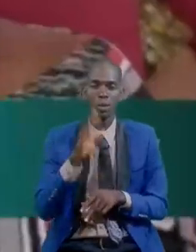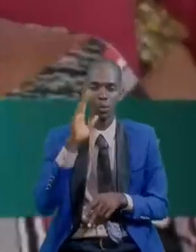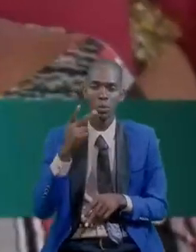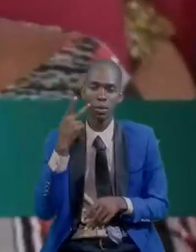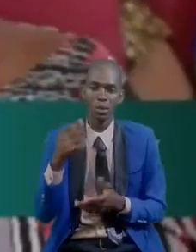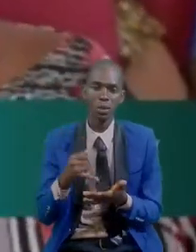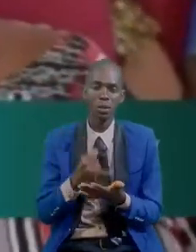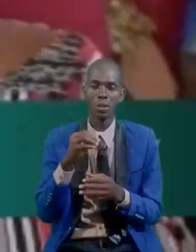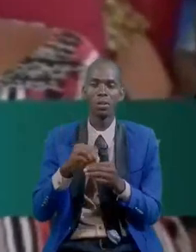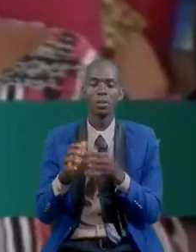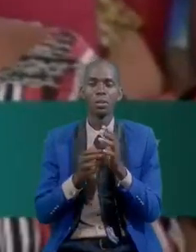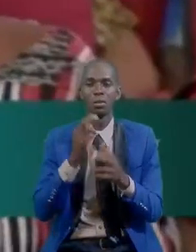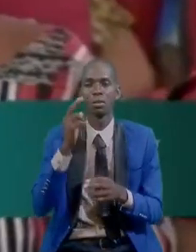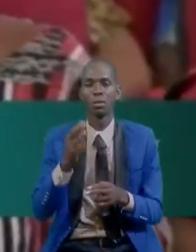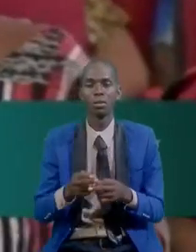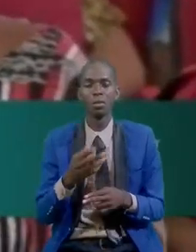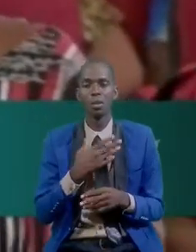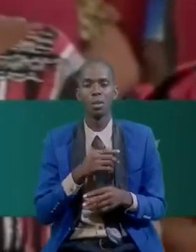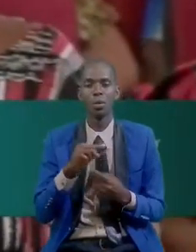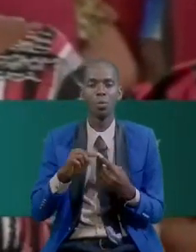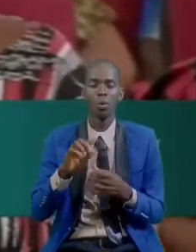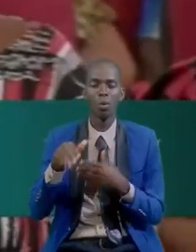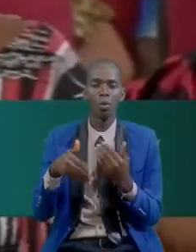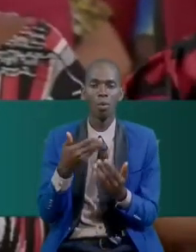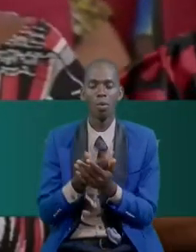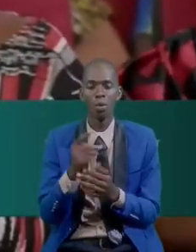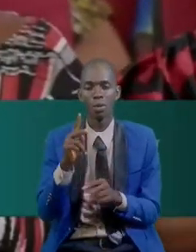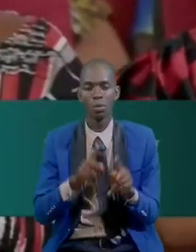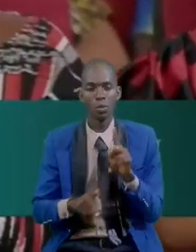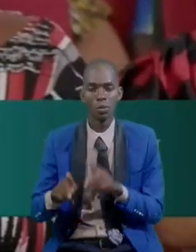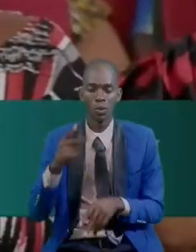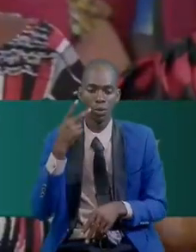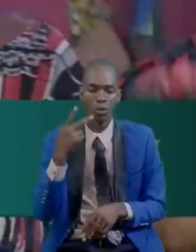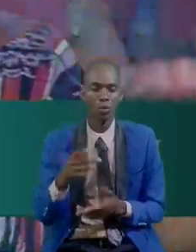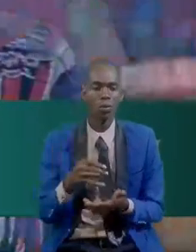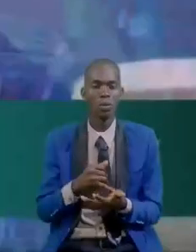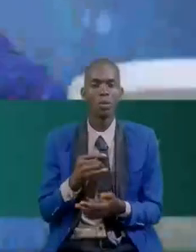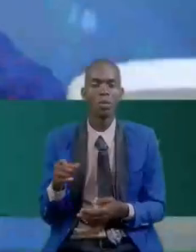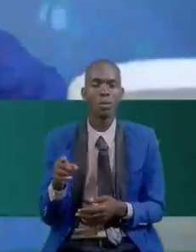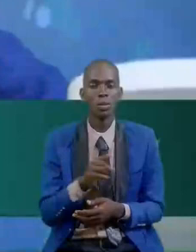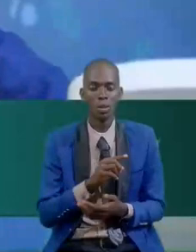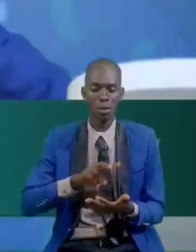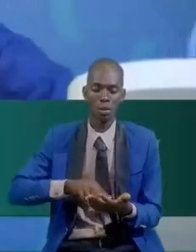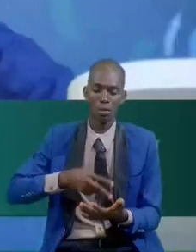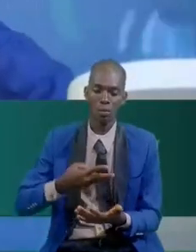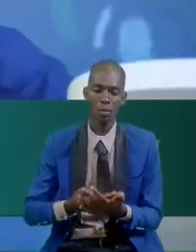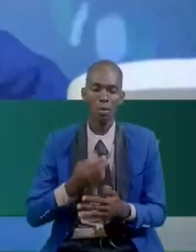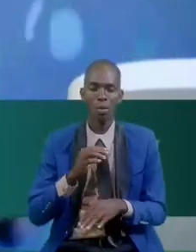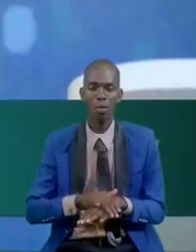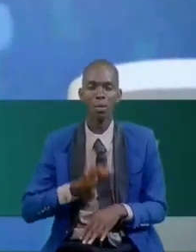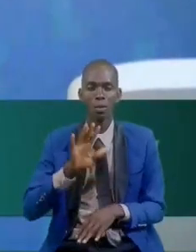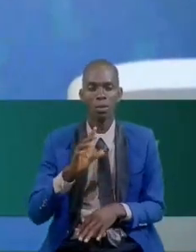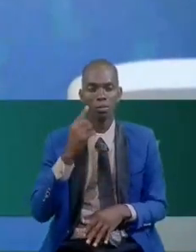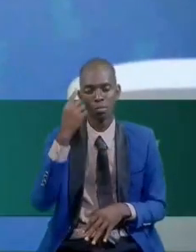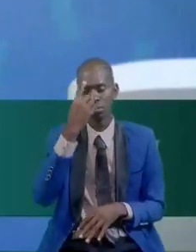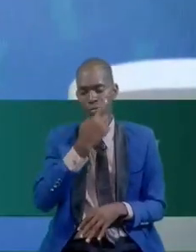verront au nom de Jésus. Et quand tout le peuple le vit, ils tombèrent sur leur visage